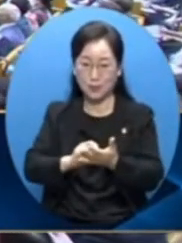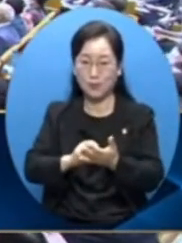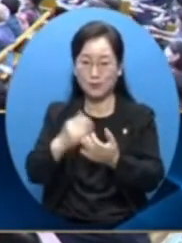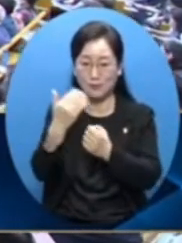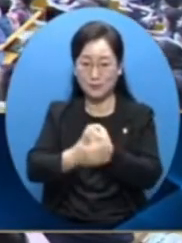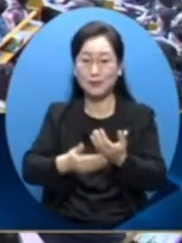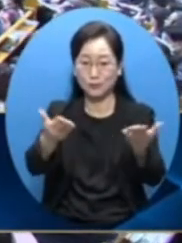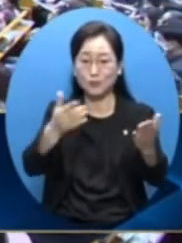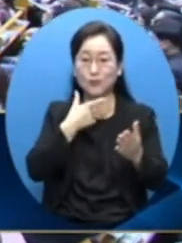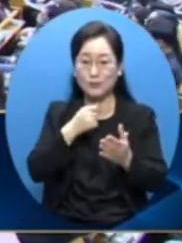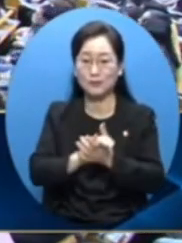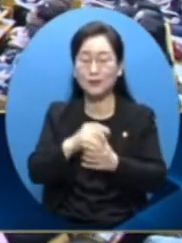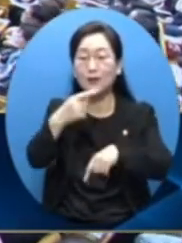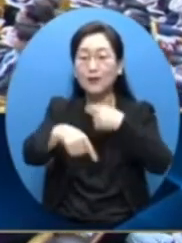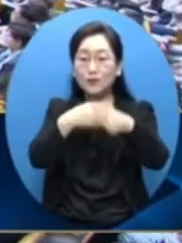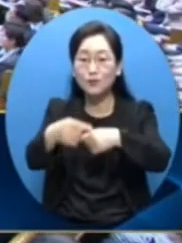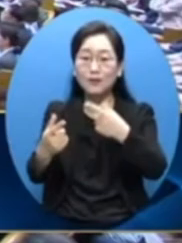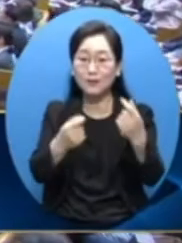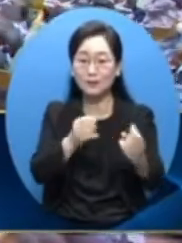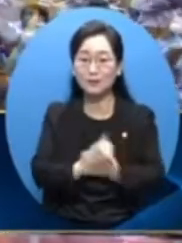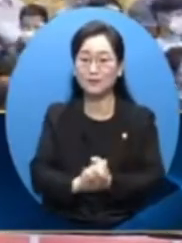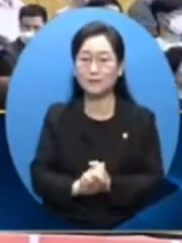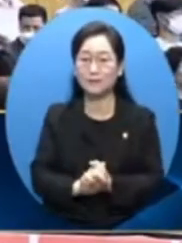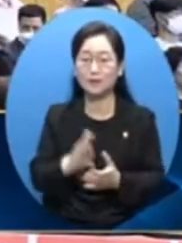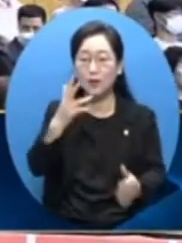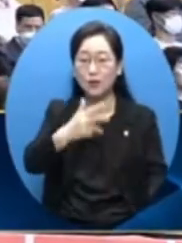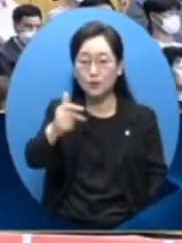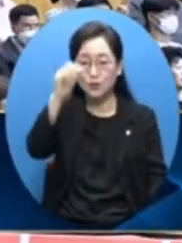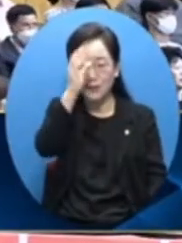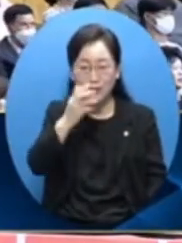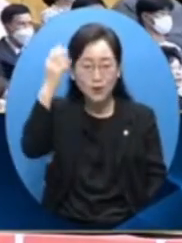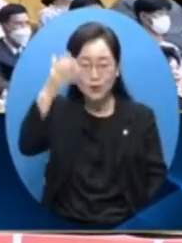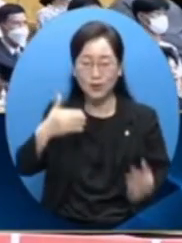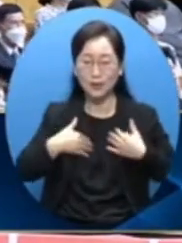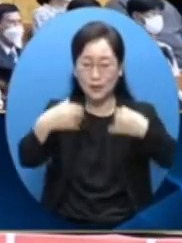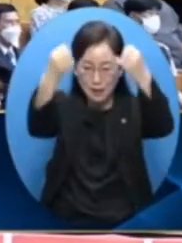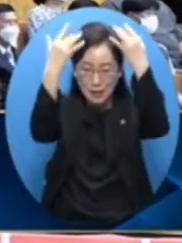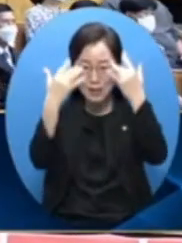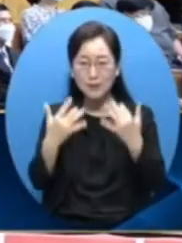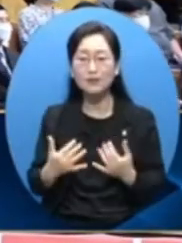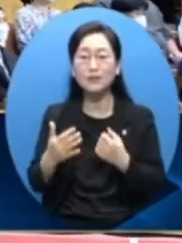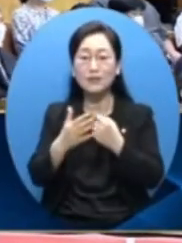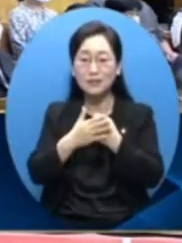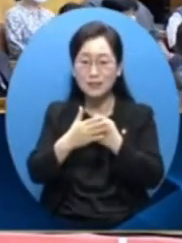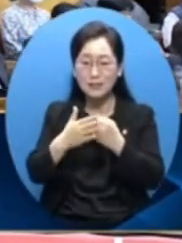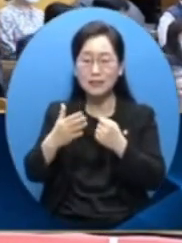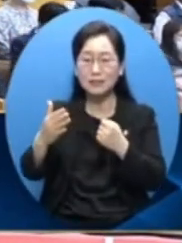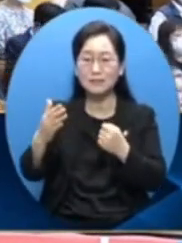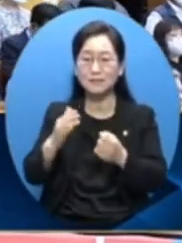나누기 원합니다. 제목을 한번 크게 따라해 주시기 바랍니다. 주의 성령이 내게 임하셨으니,